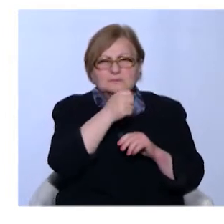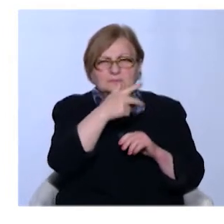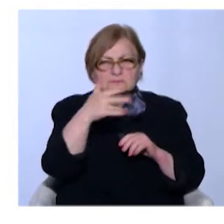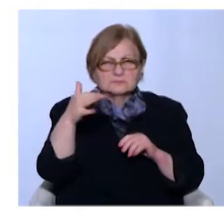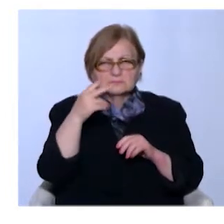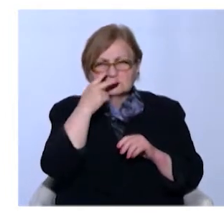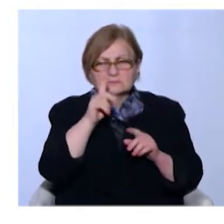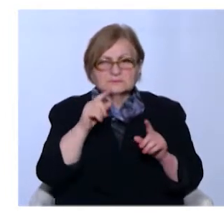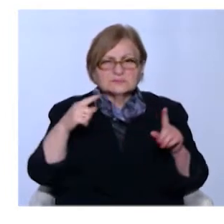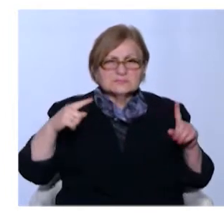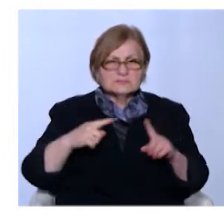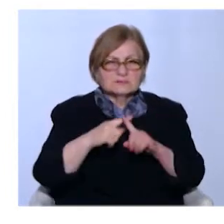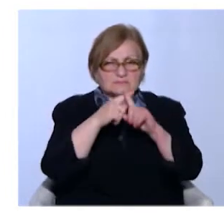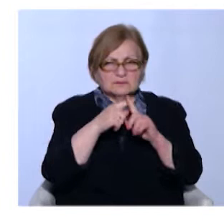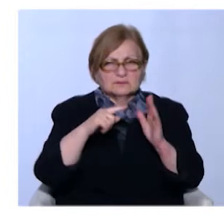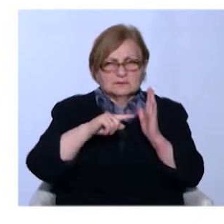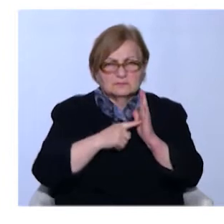-2x+A-6 წრფეები იკვეთებიან